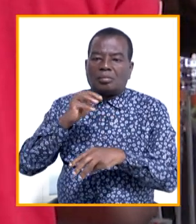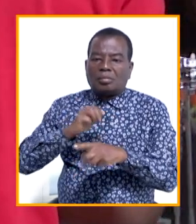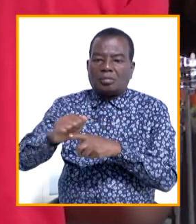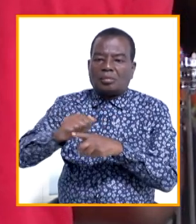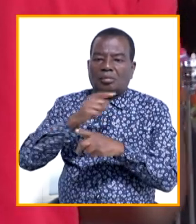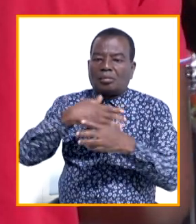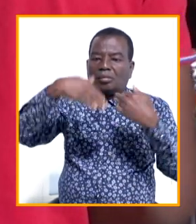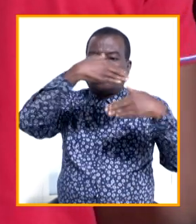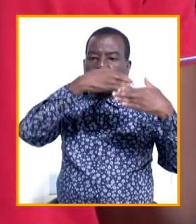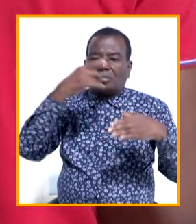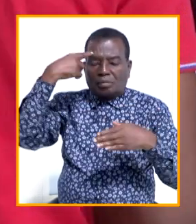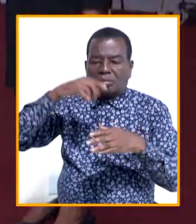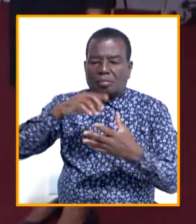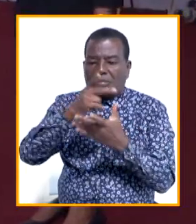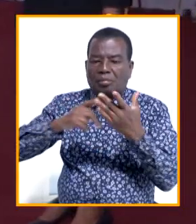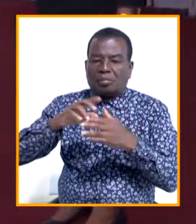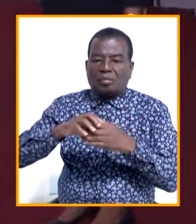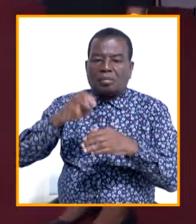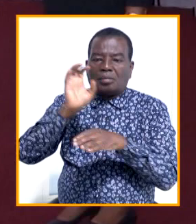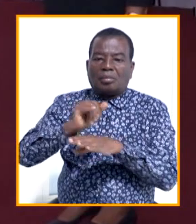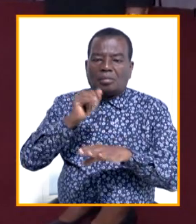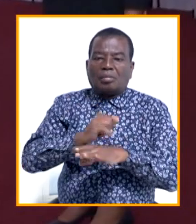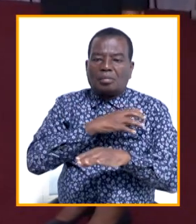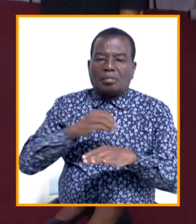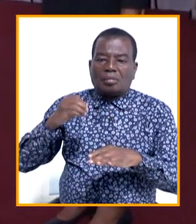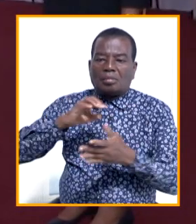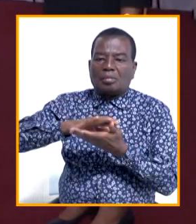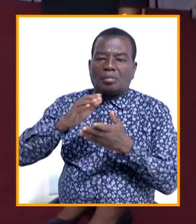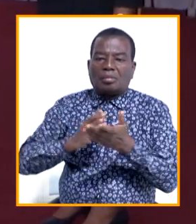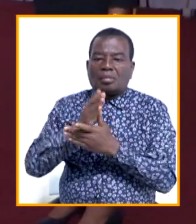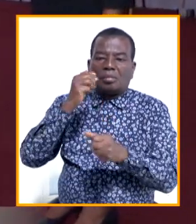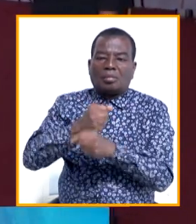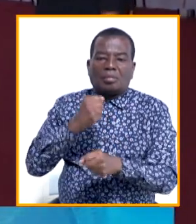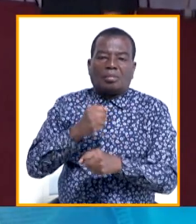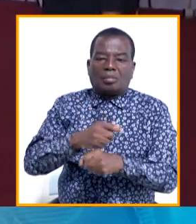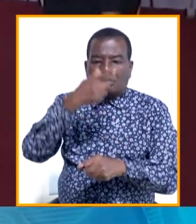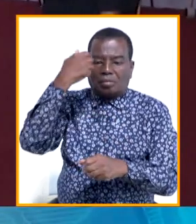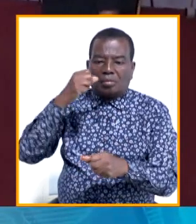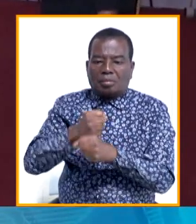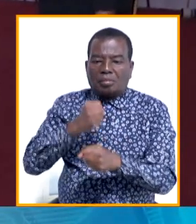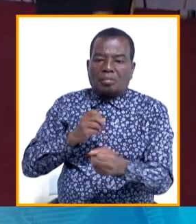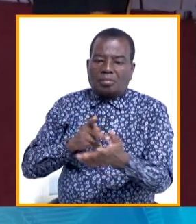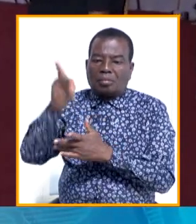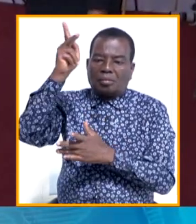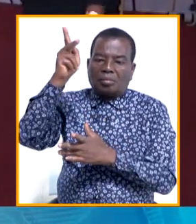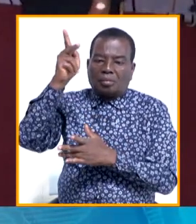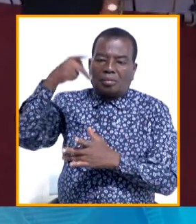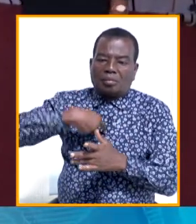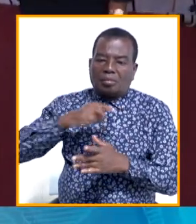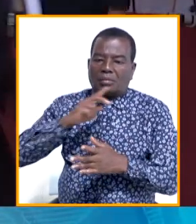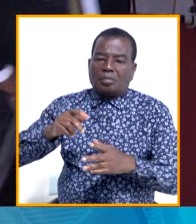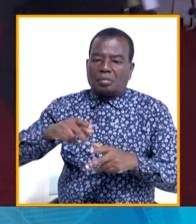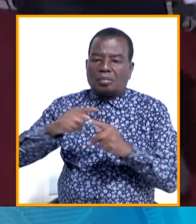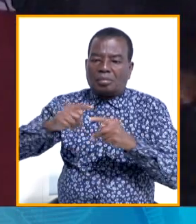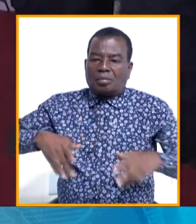génération à cette pratique de métier la Côte d'Ivoire femm la Côte d'Ivoire de bien travailler parce que le travail pay moi je suis très